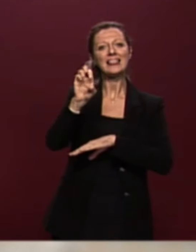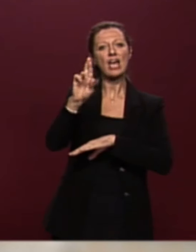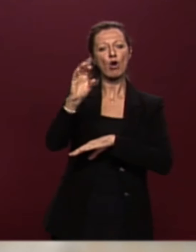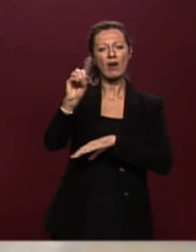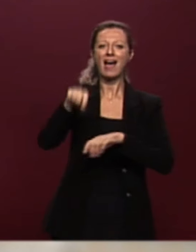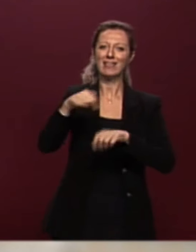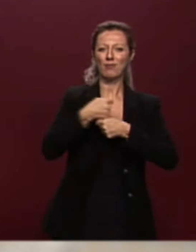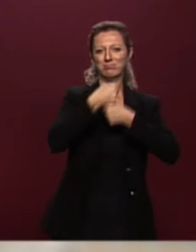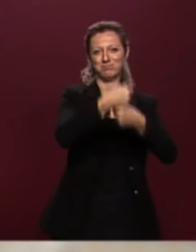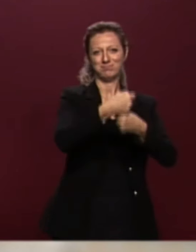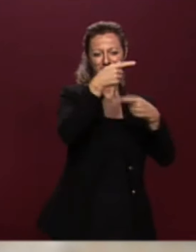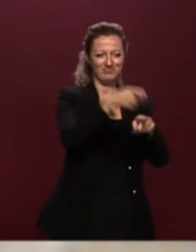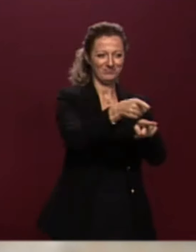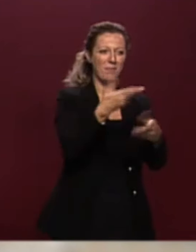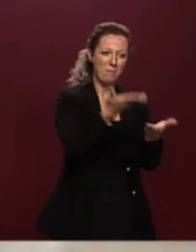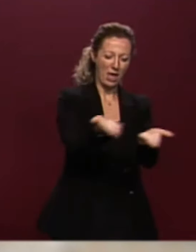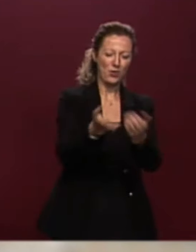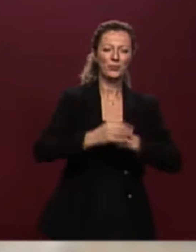lascio a lei la parola. Prego.